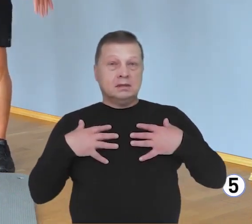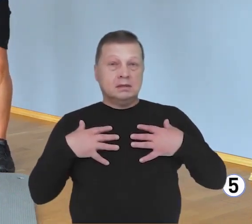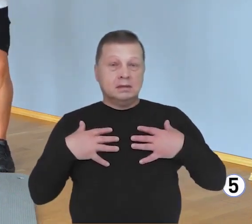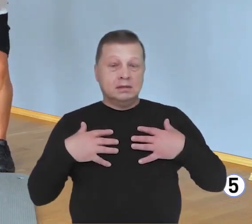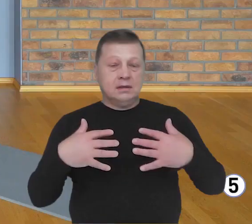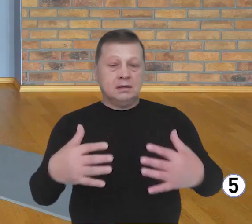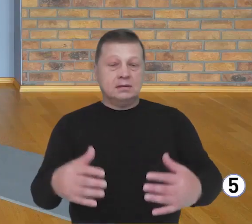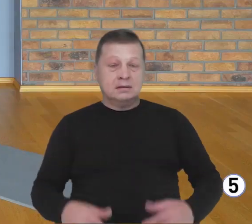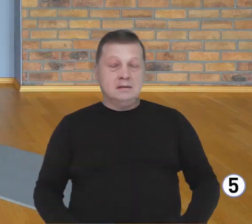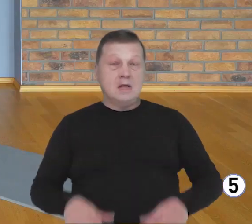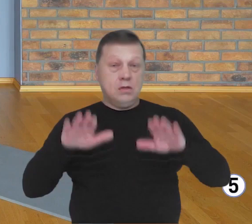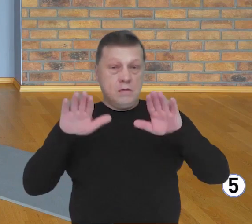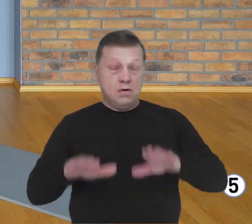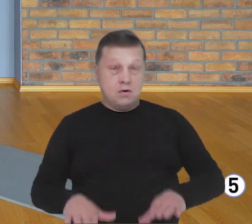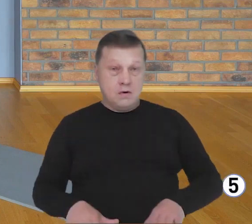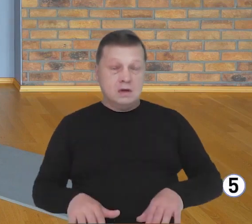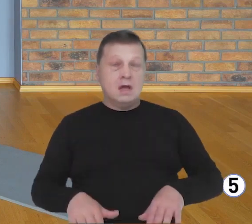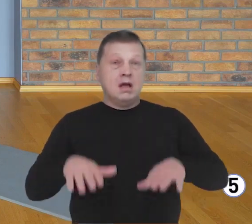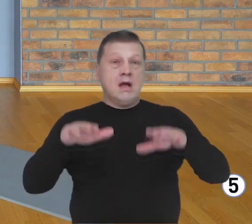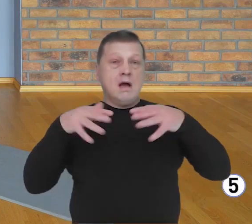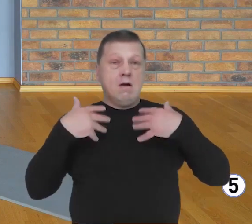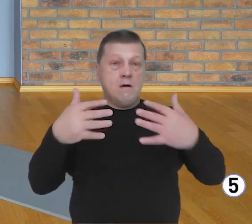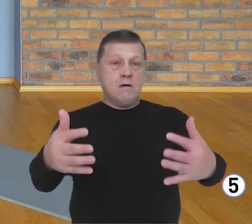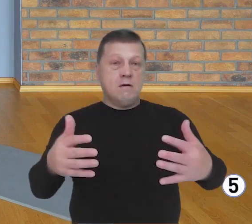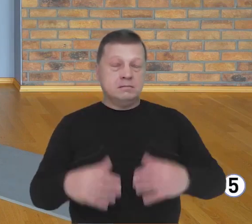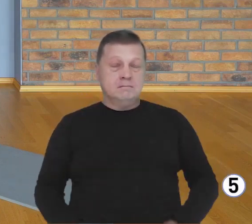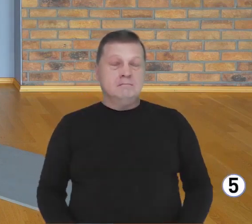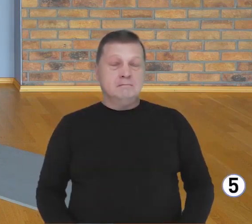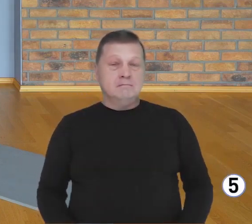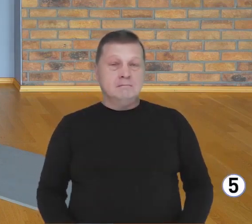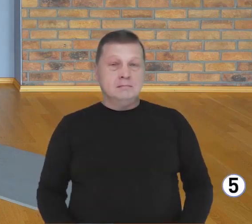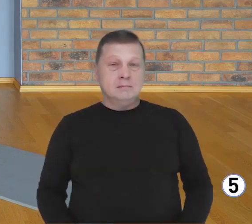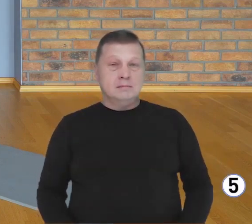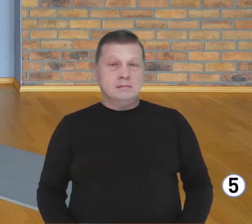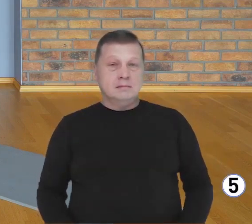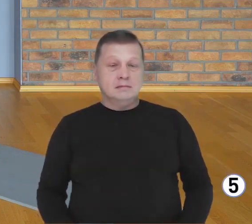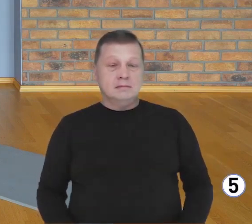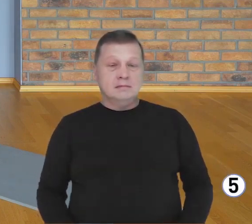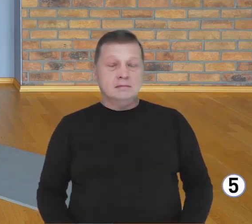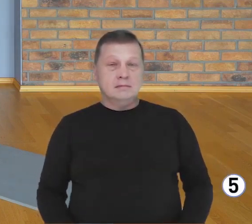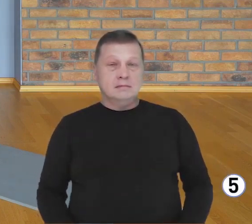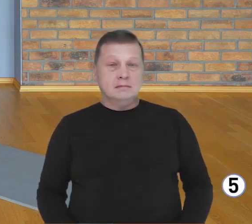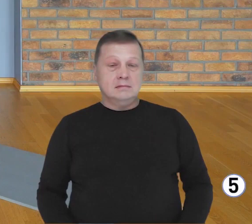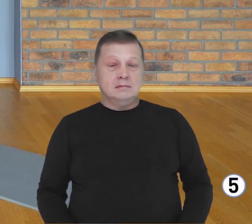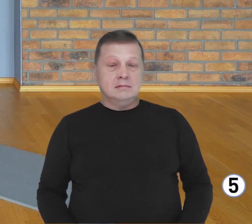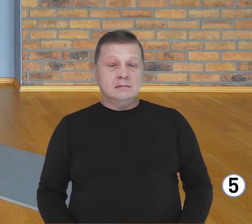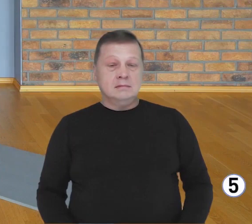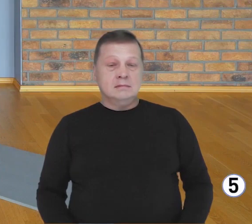Wdech. W dół, do góry wydech. Super.